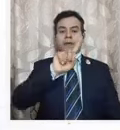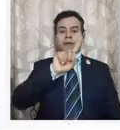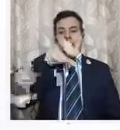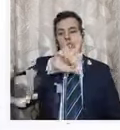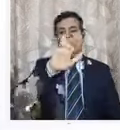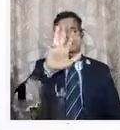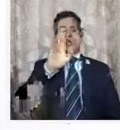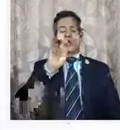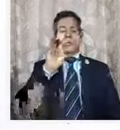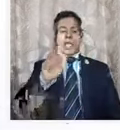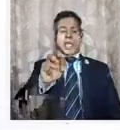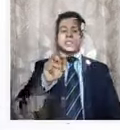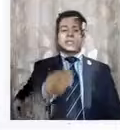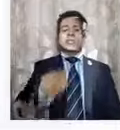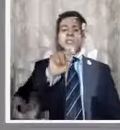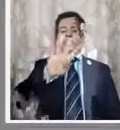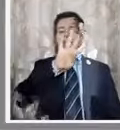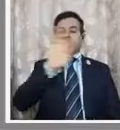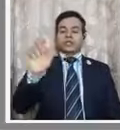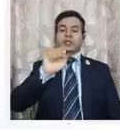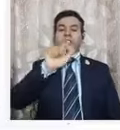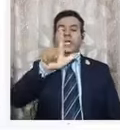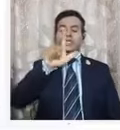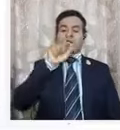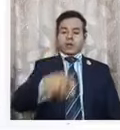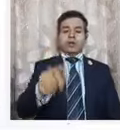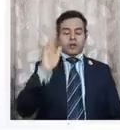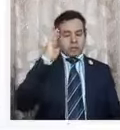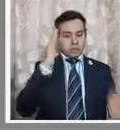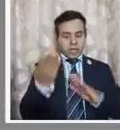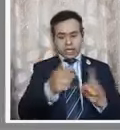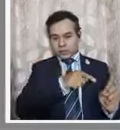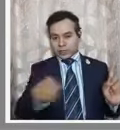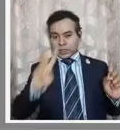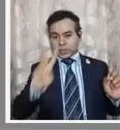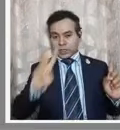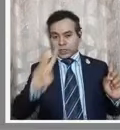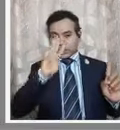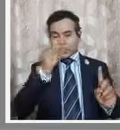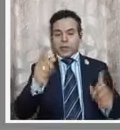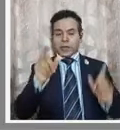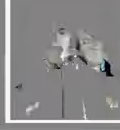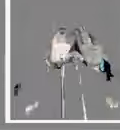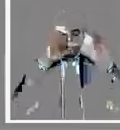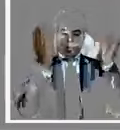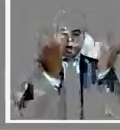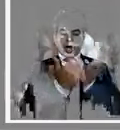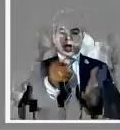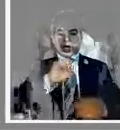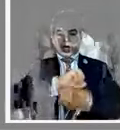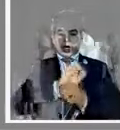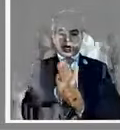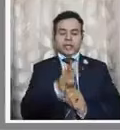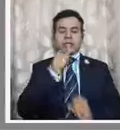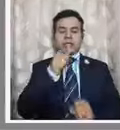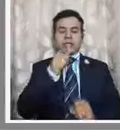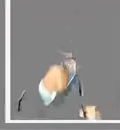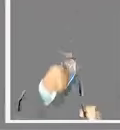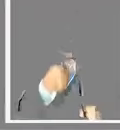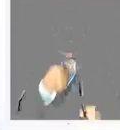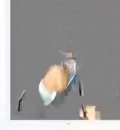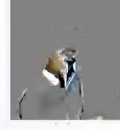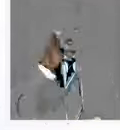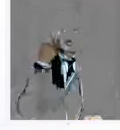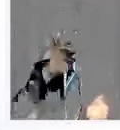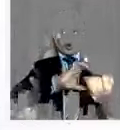28 জুন 2020। এই ছিল আমাদের কাছে। শেষ করবো, তবে যাবার